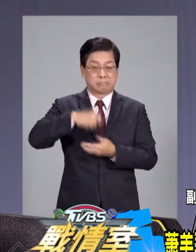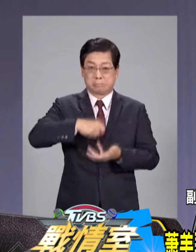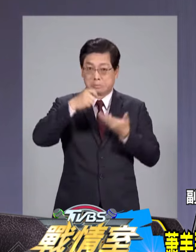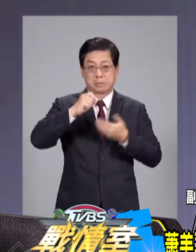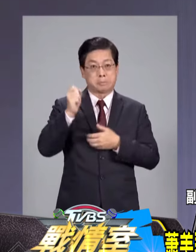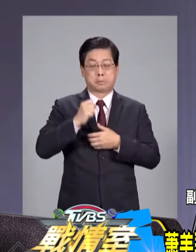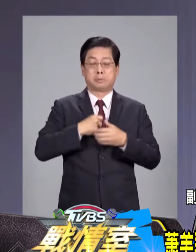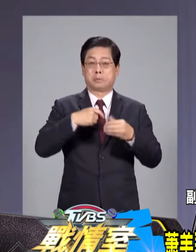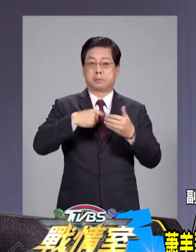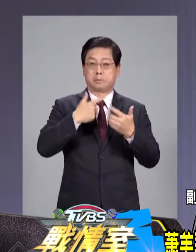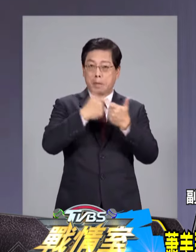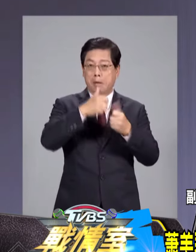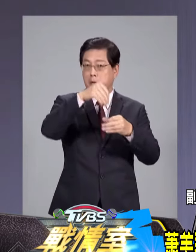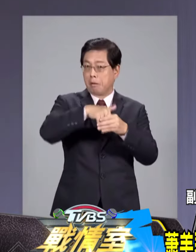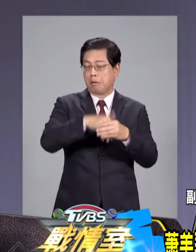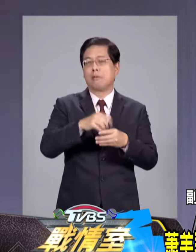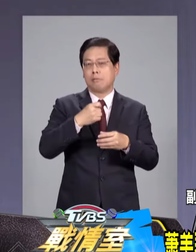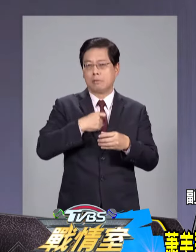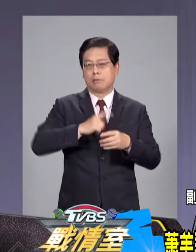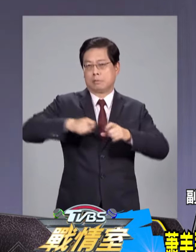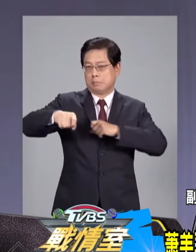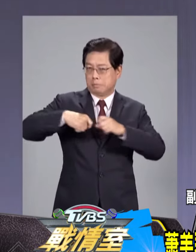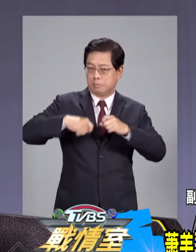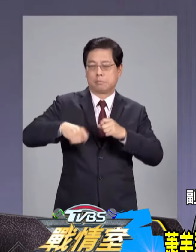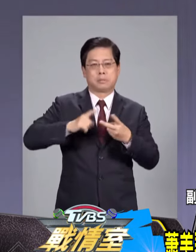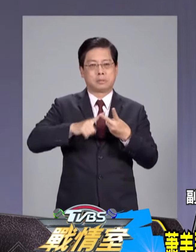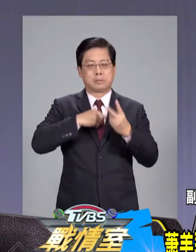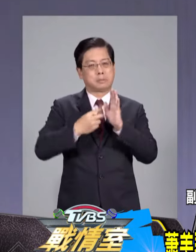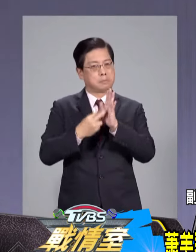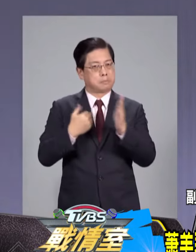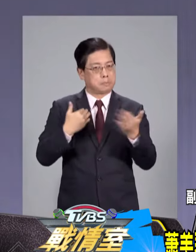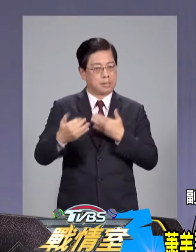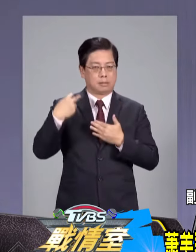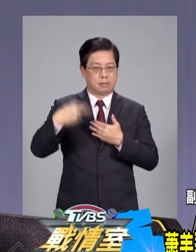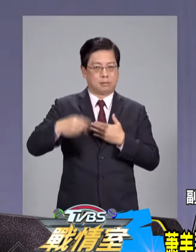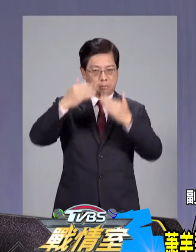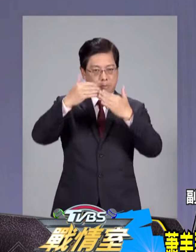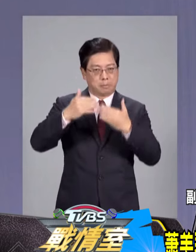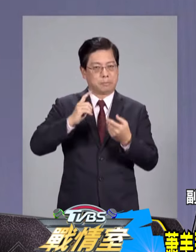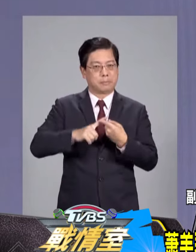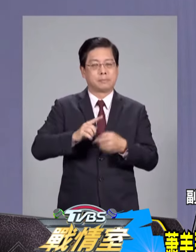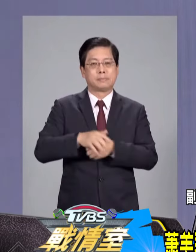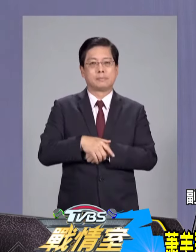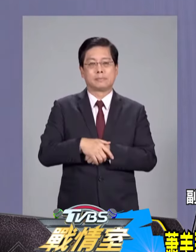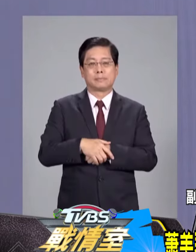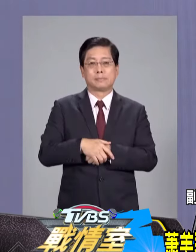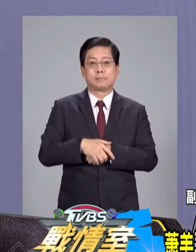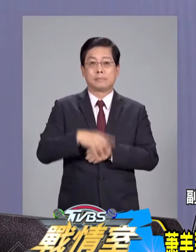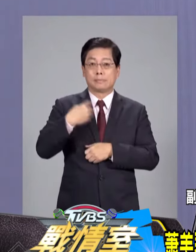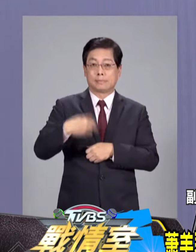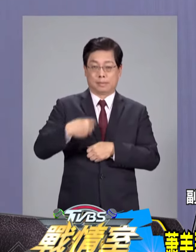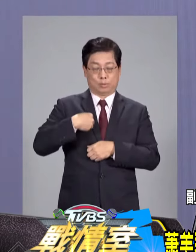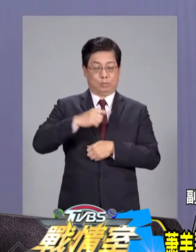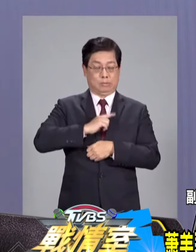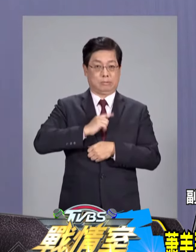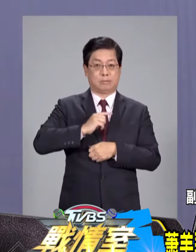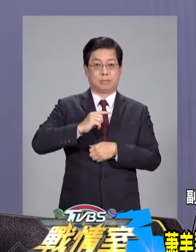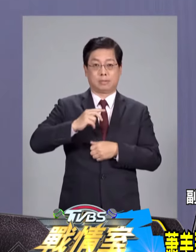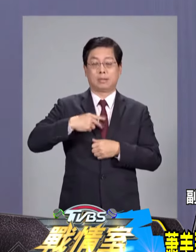不能只为选举，应该要有配套，要有解方，也要有逻辑。美琴和赖清德都认